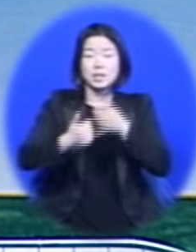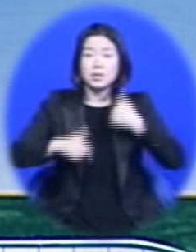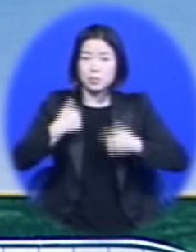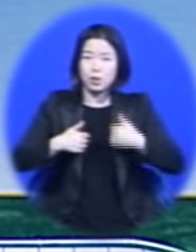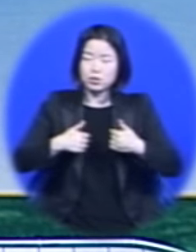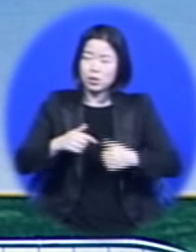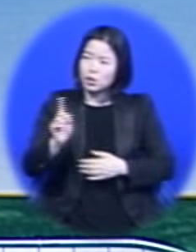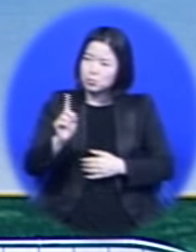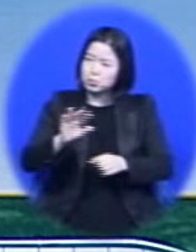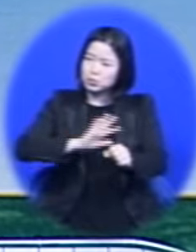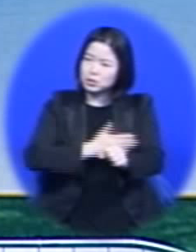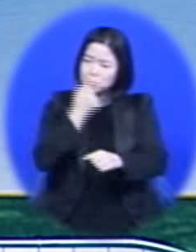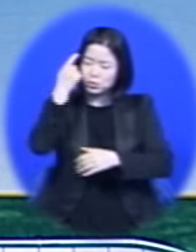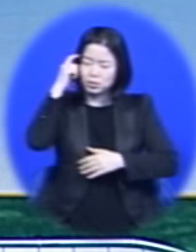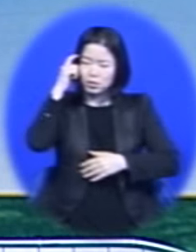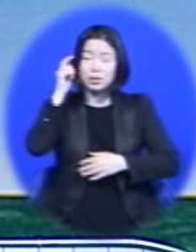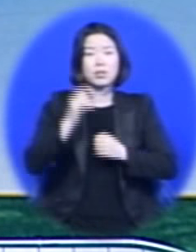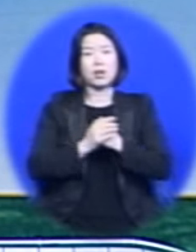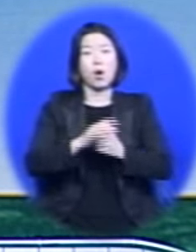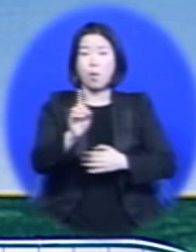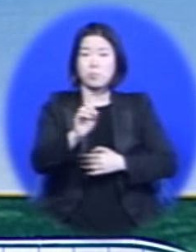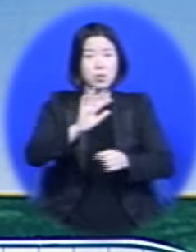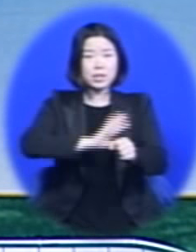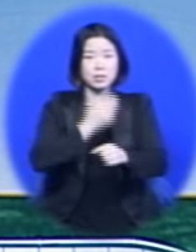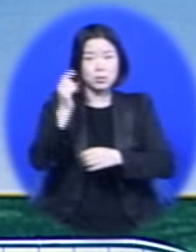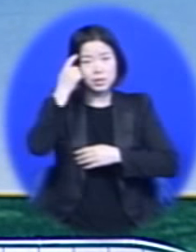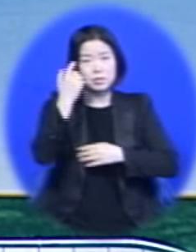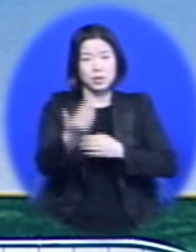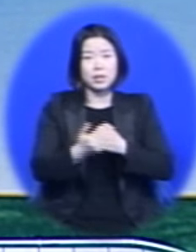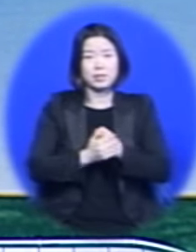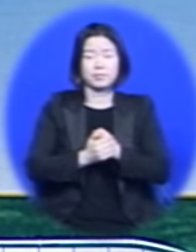뭐가 잘못된 것입니까? 뭐가 잘못된 거죠?